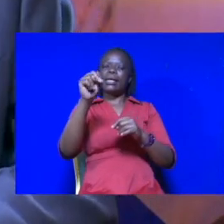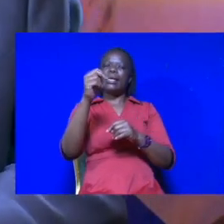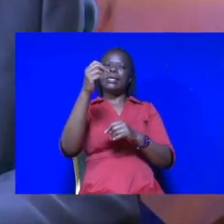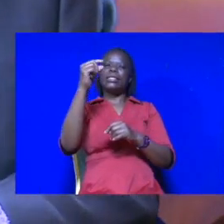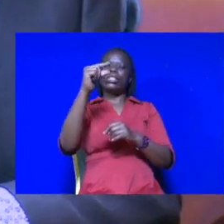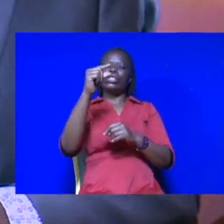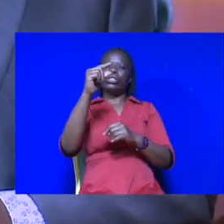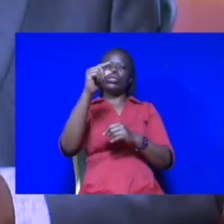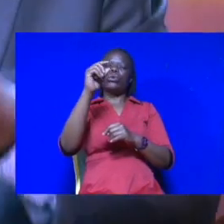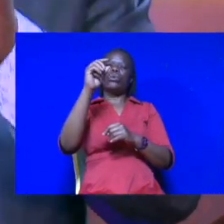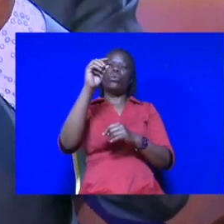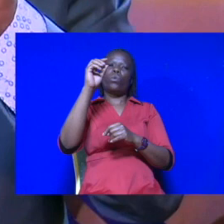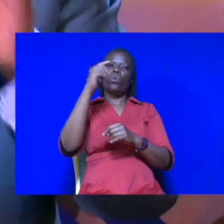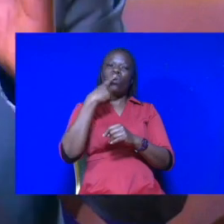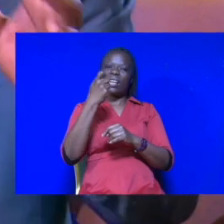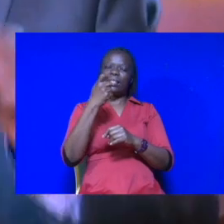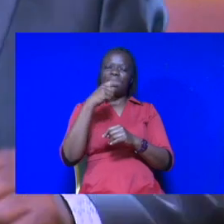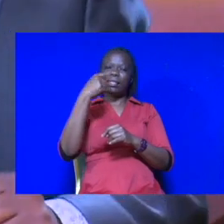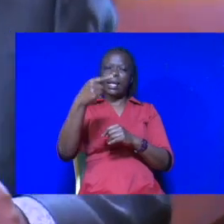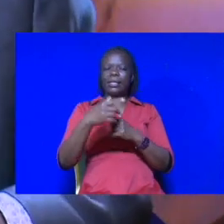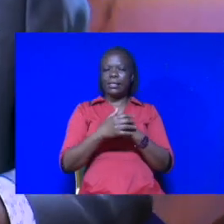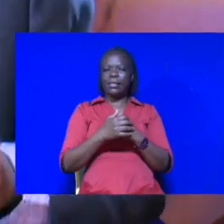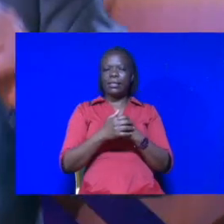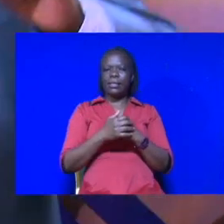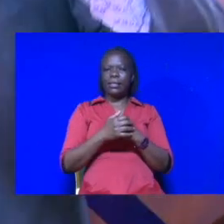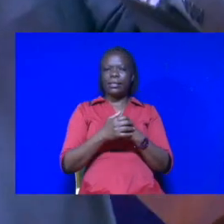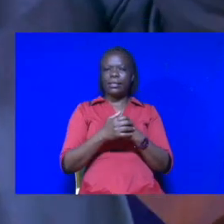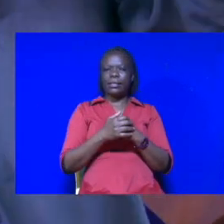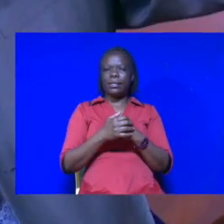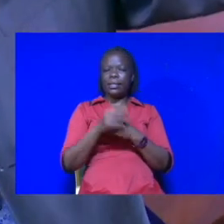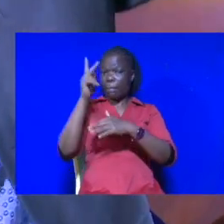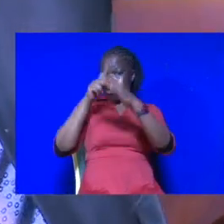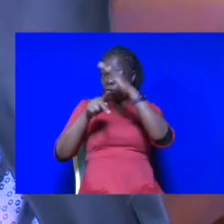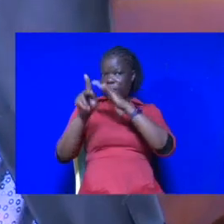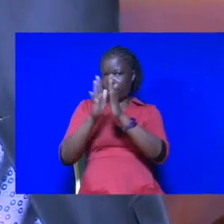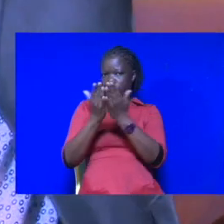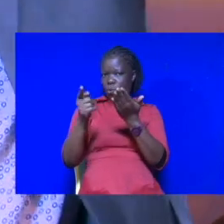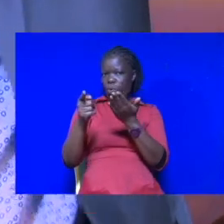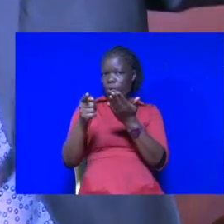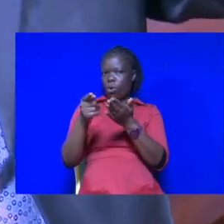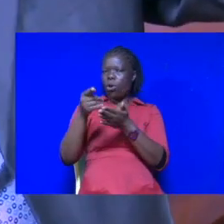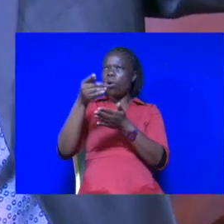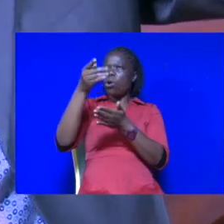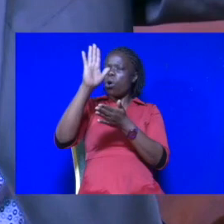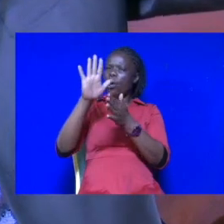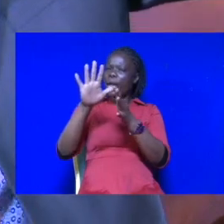Prophets, Ellen G. White anasema kwamba Mungu aliimpress